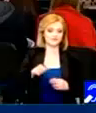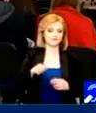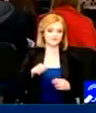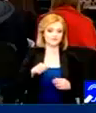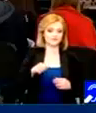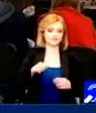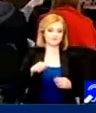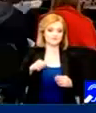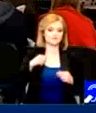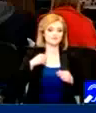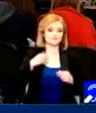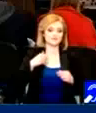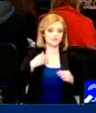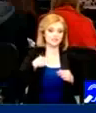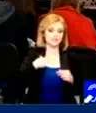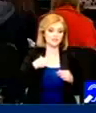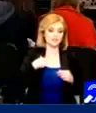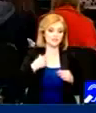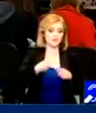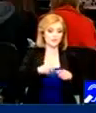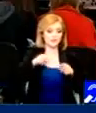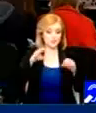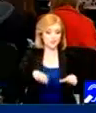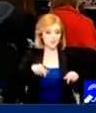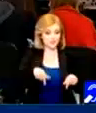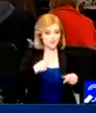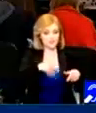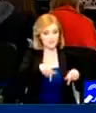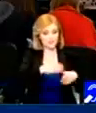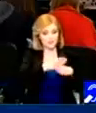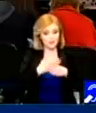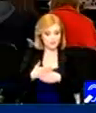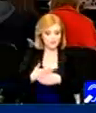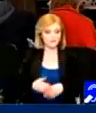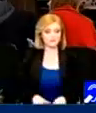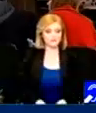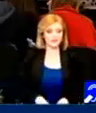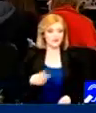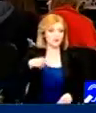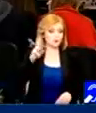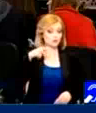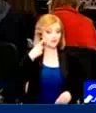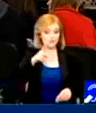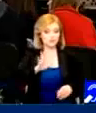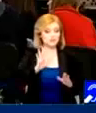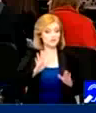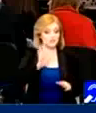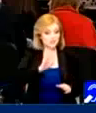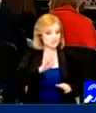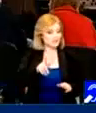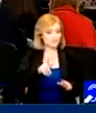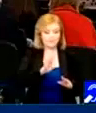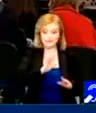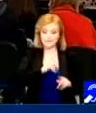vorbesc despre niște direcții care în mare parte se presupuneau că nu sunt pentru doamne, dar ele sunt istorie care pot să